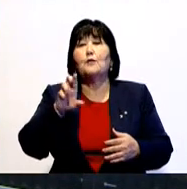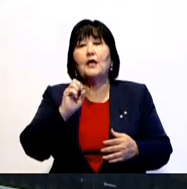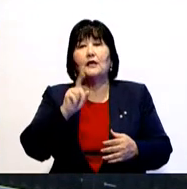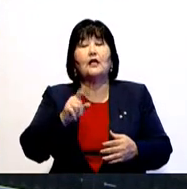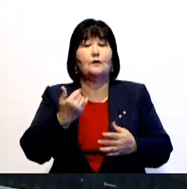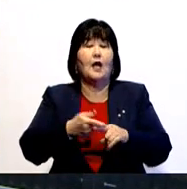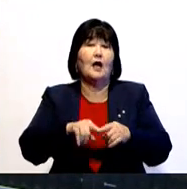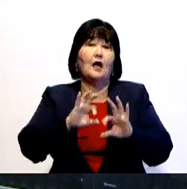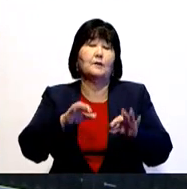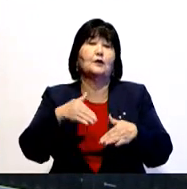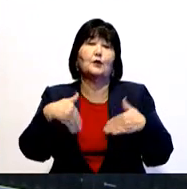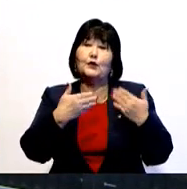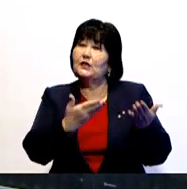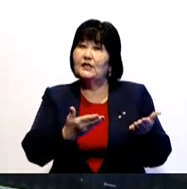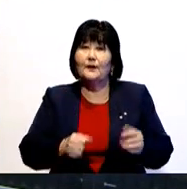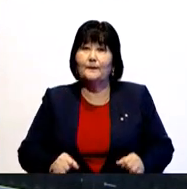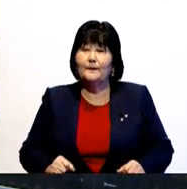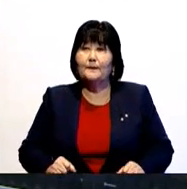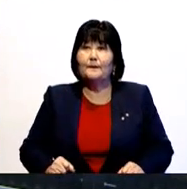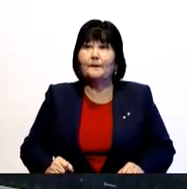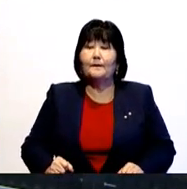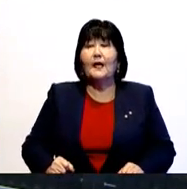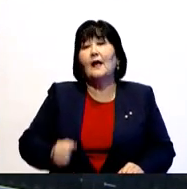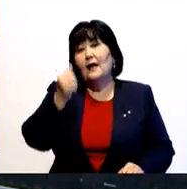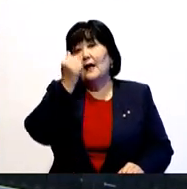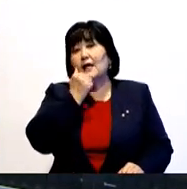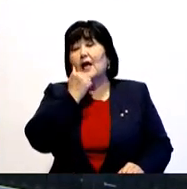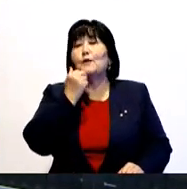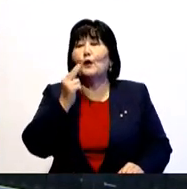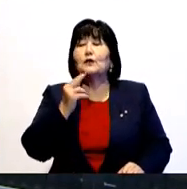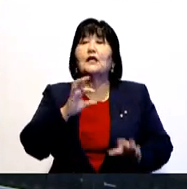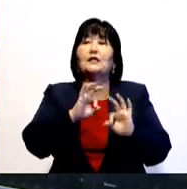ақпарат осы, сөз кезегі өзіңізде. Рахмет, Қозы Көрпеш, шығарылым жалғастырамыз.